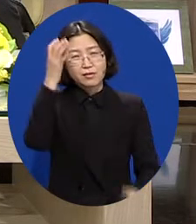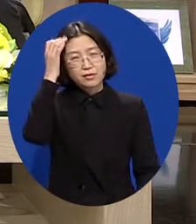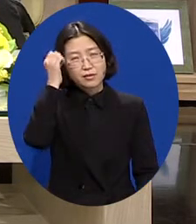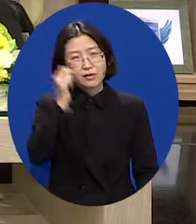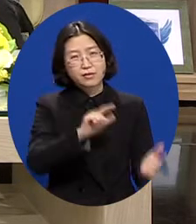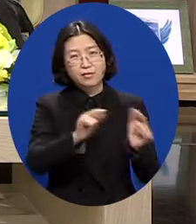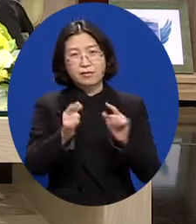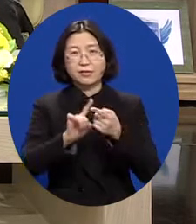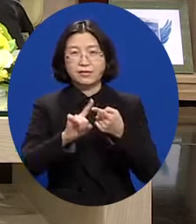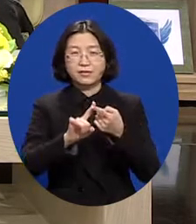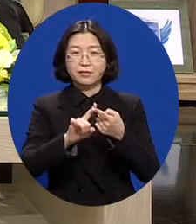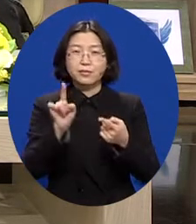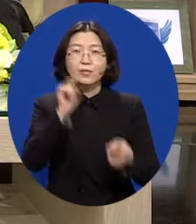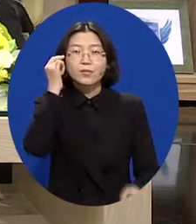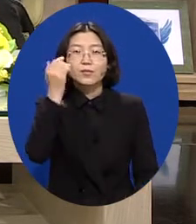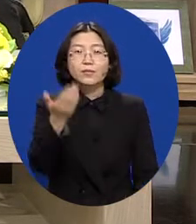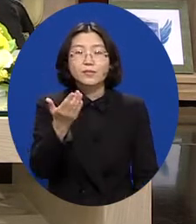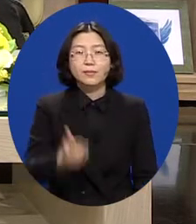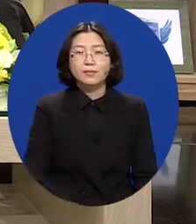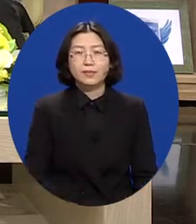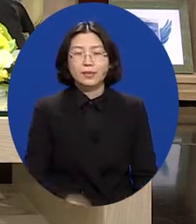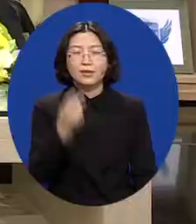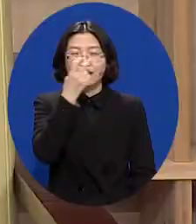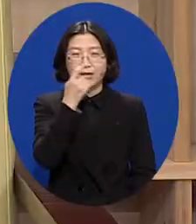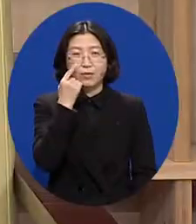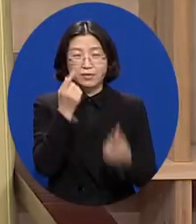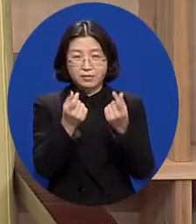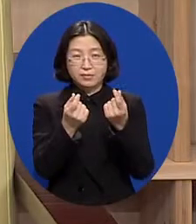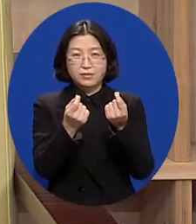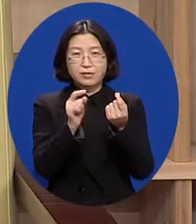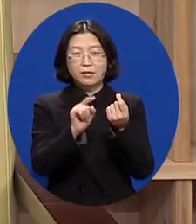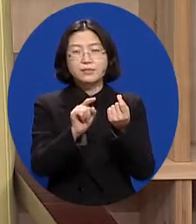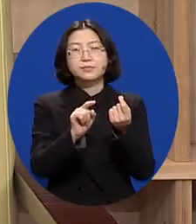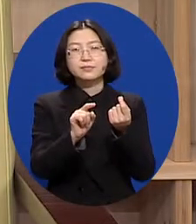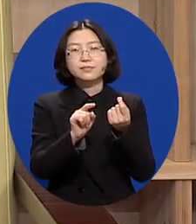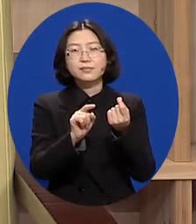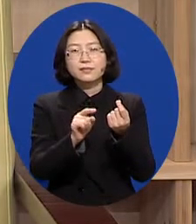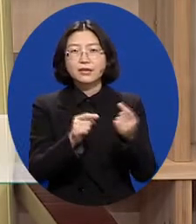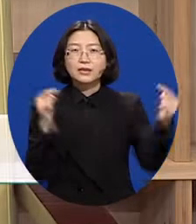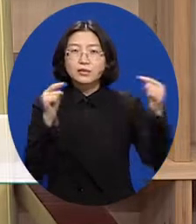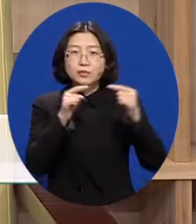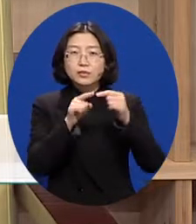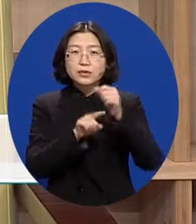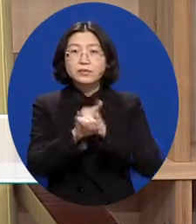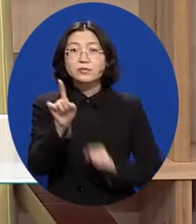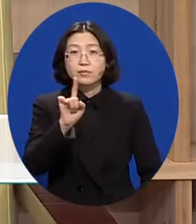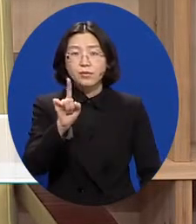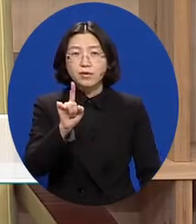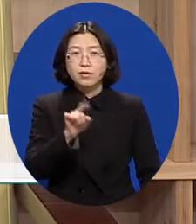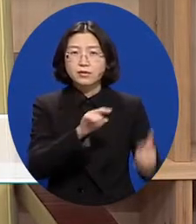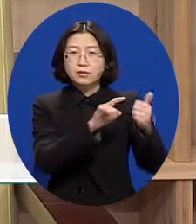같은데 어떤 것이 있을까요? 네, 우리가 살펴본 것처럼 의사소통은 일방적이지 않고 두